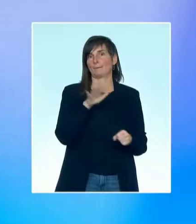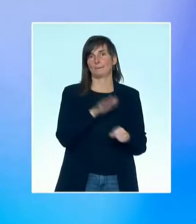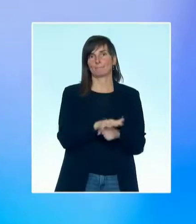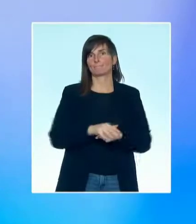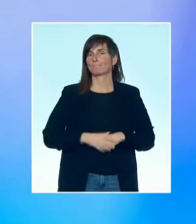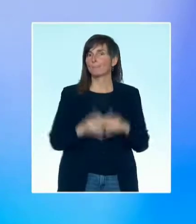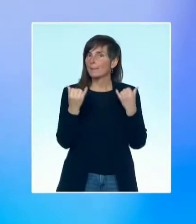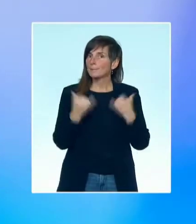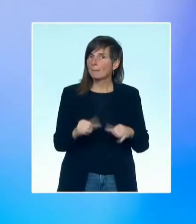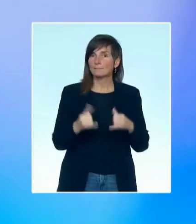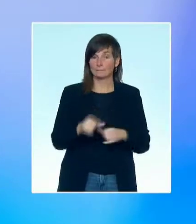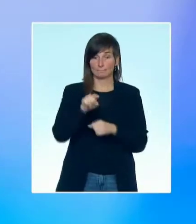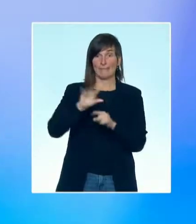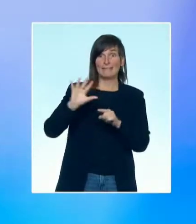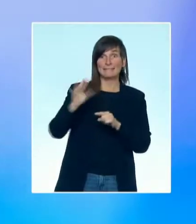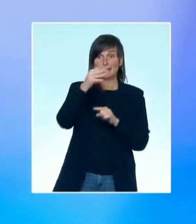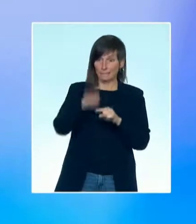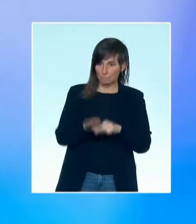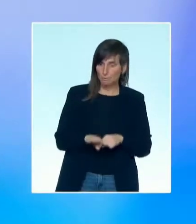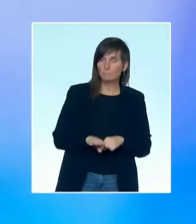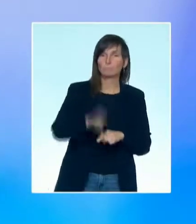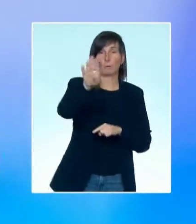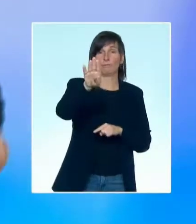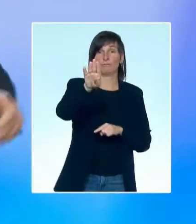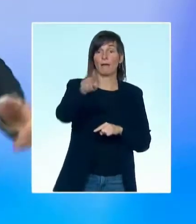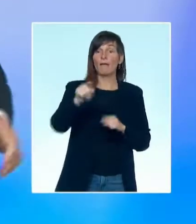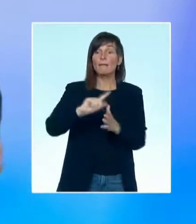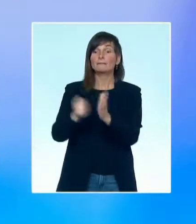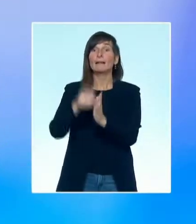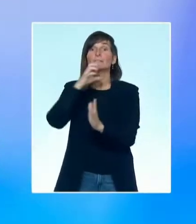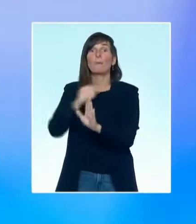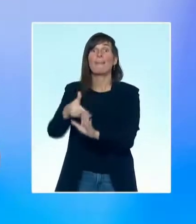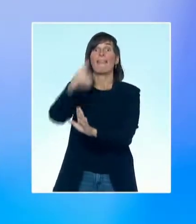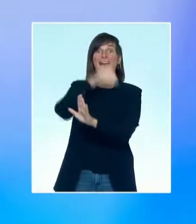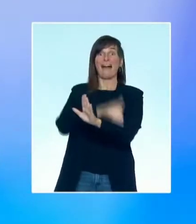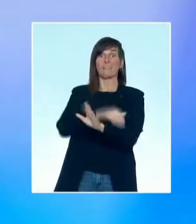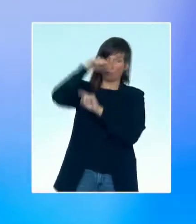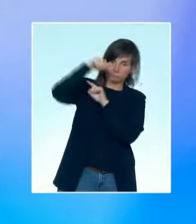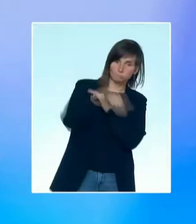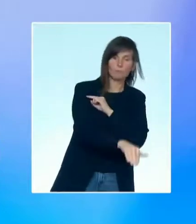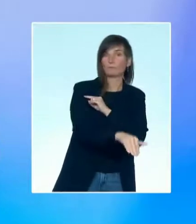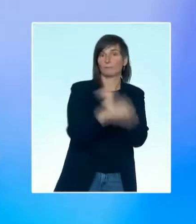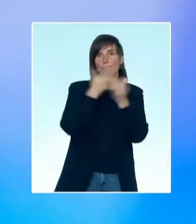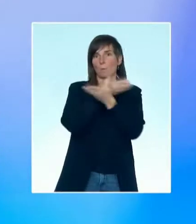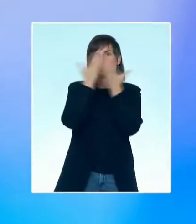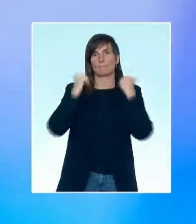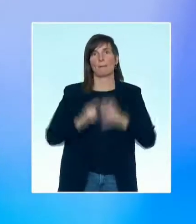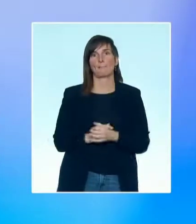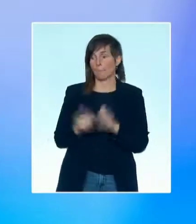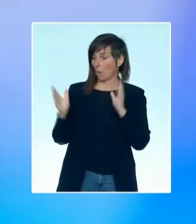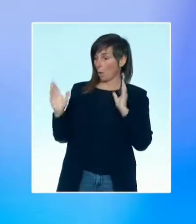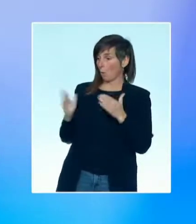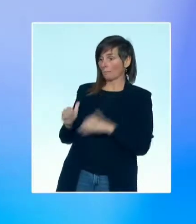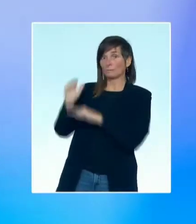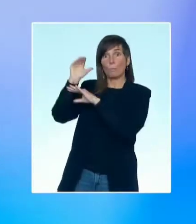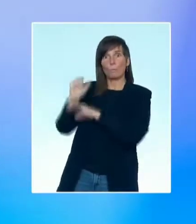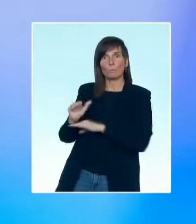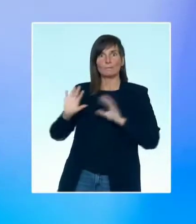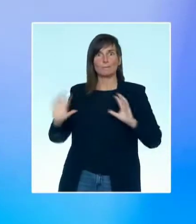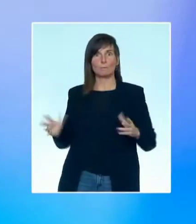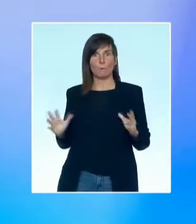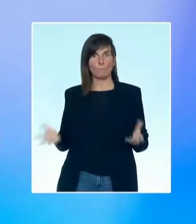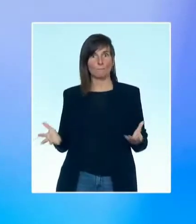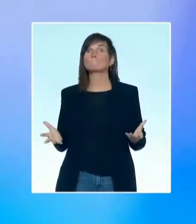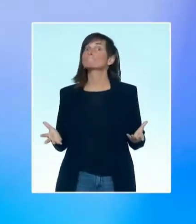endiguer cette cinquième vague d'ici les fêtes de fin d'année et permettre à nos hôpitaux de tenir le choc dans les prochaines